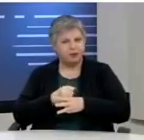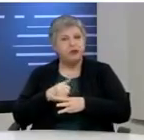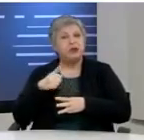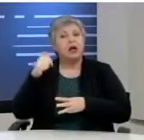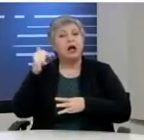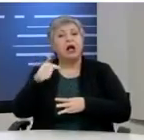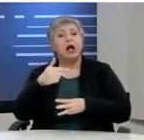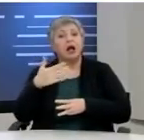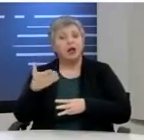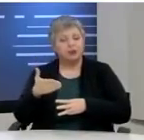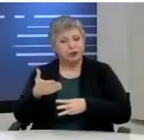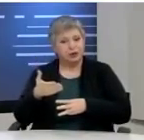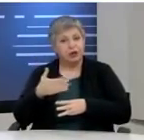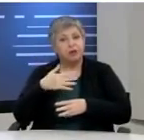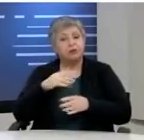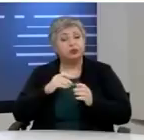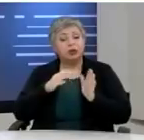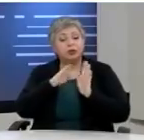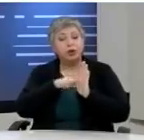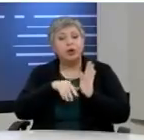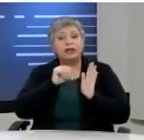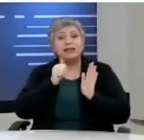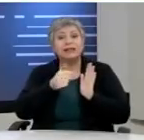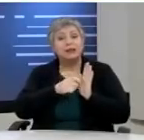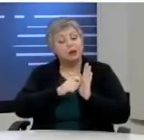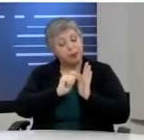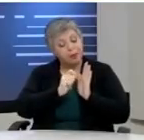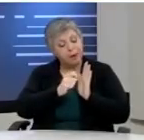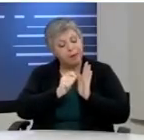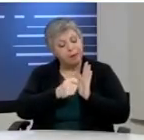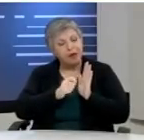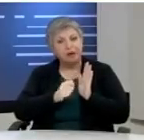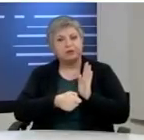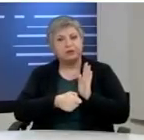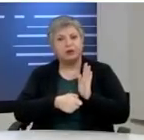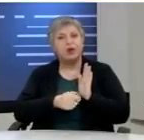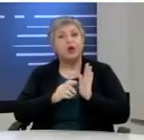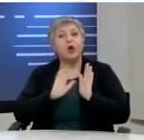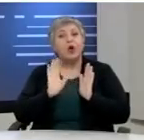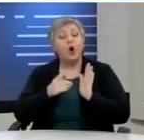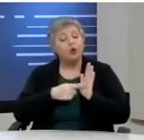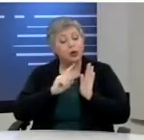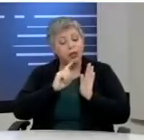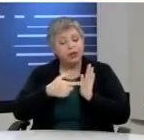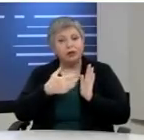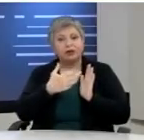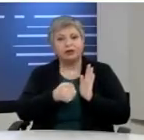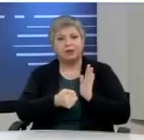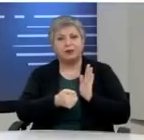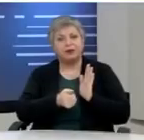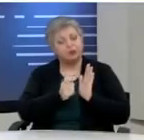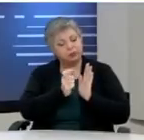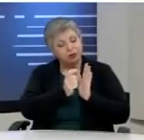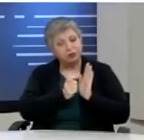αναθεωρώντας το σύνταγμά τους, να τροποποιήσουν τις διατάξεις εκείνες που περιείχαν